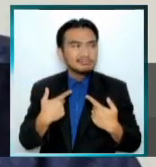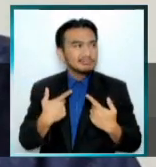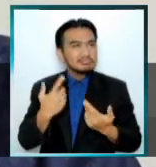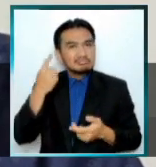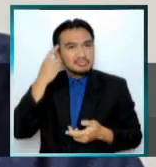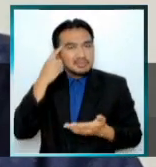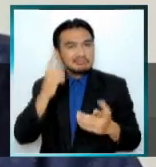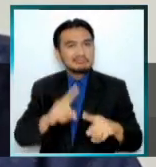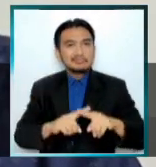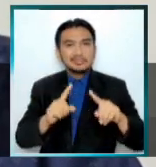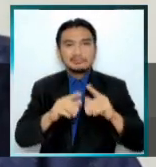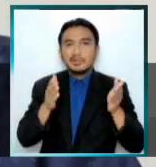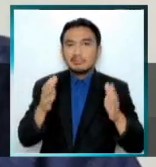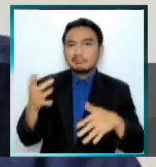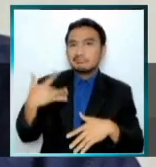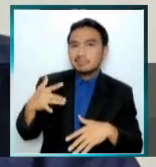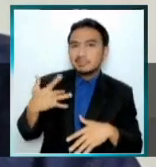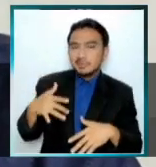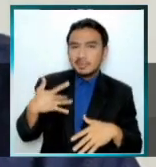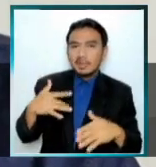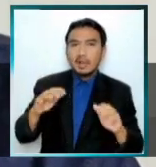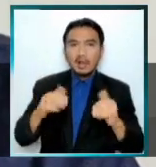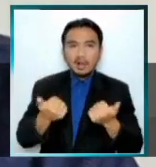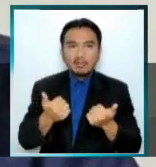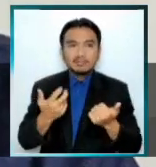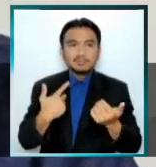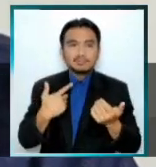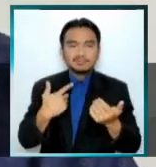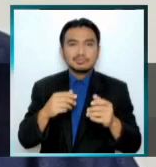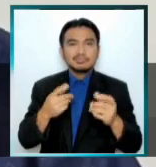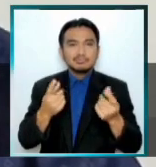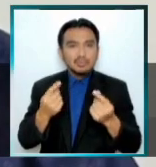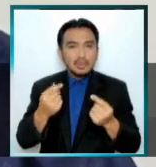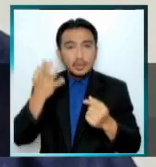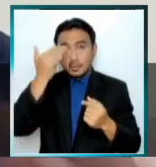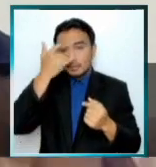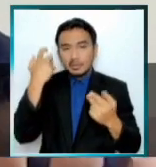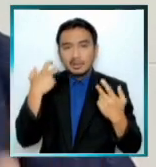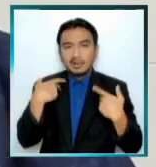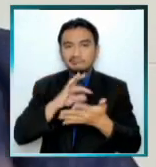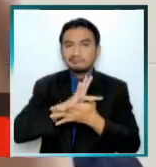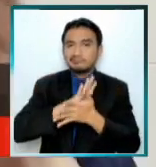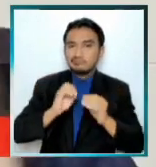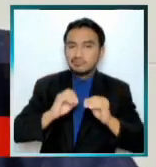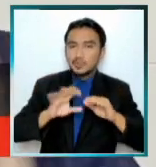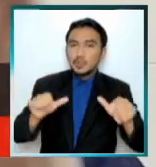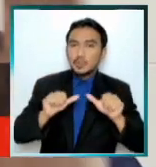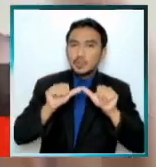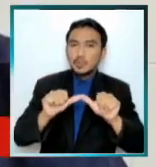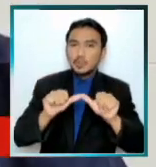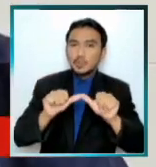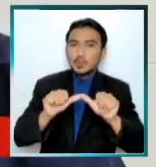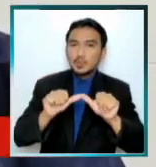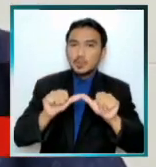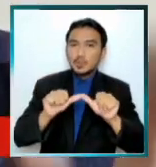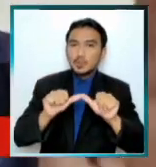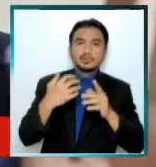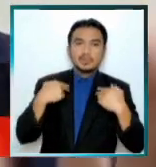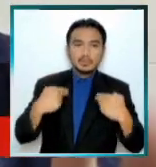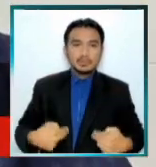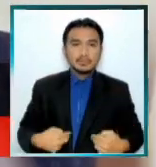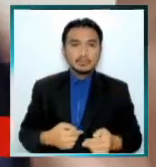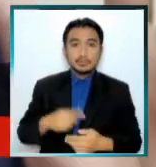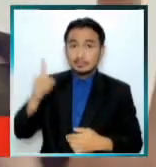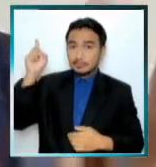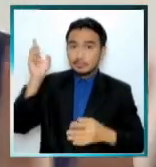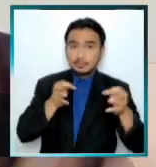ang kakailanganin dahil sa patuloy na banta ng COVID-19 sa kalusugan. So, ang tingin ko, January, February,